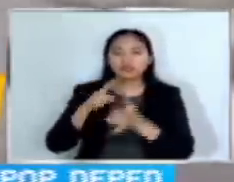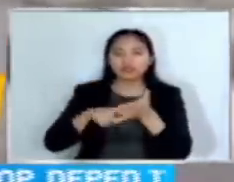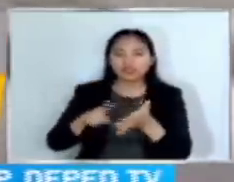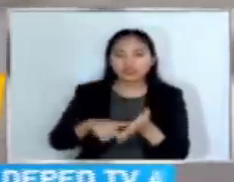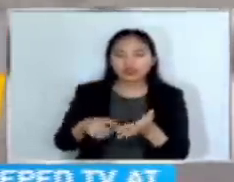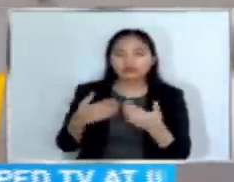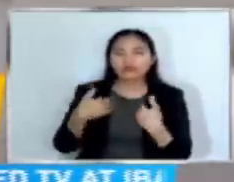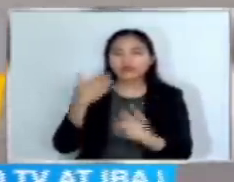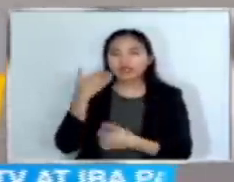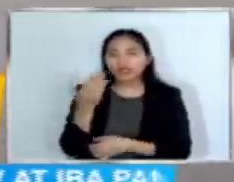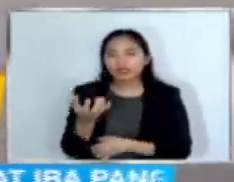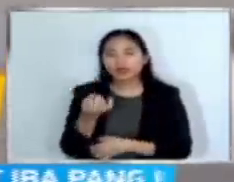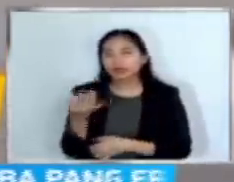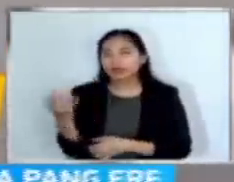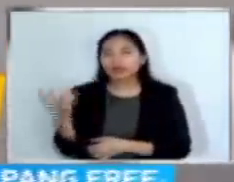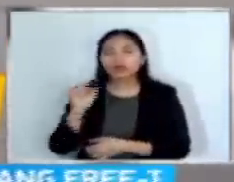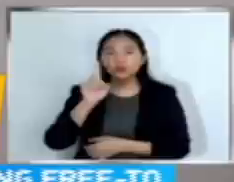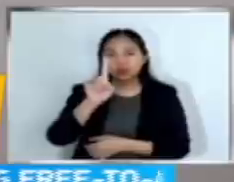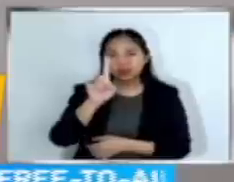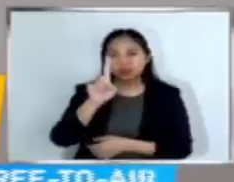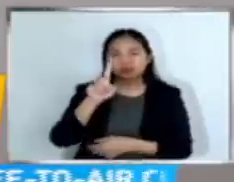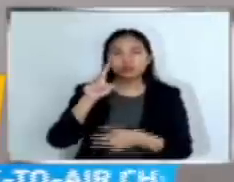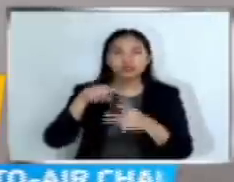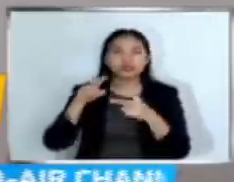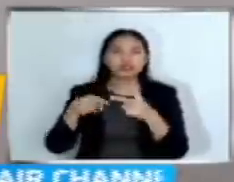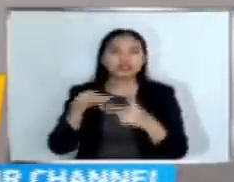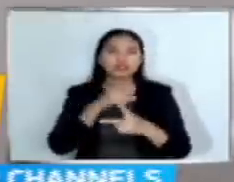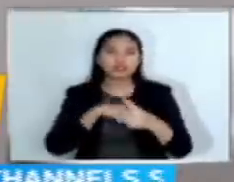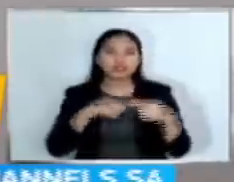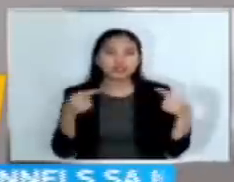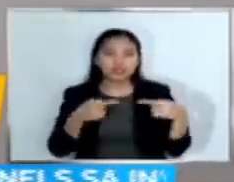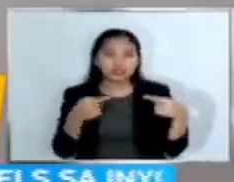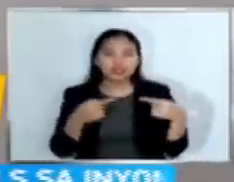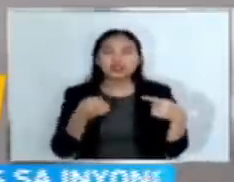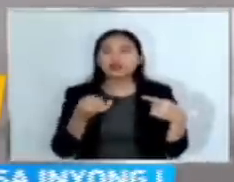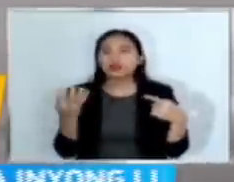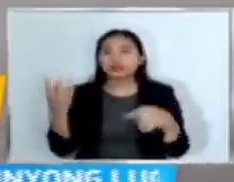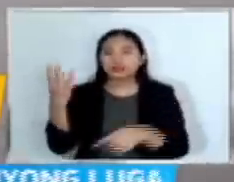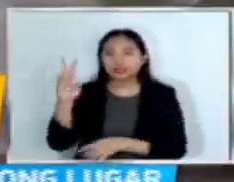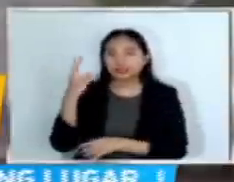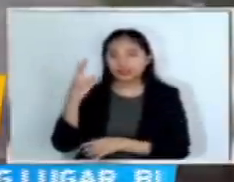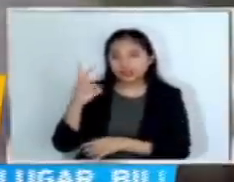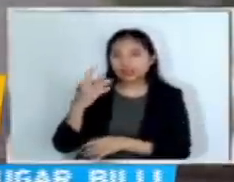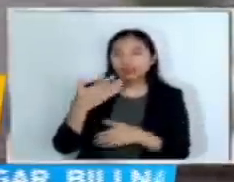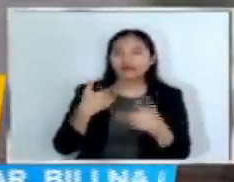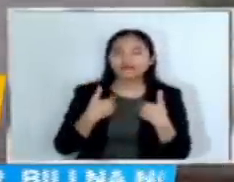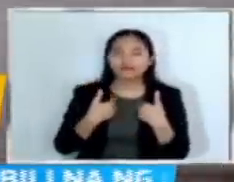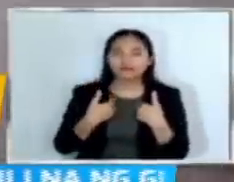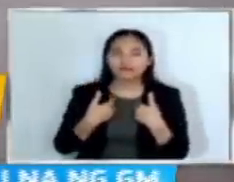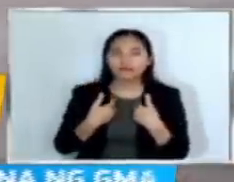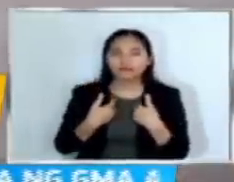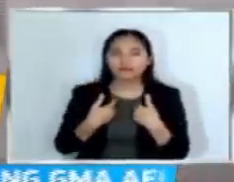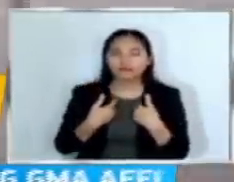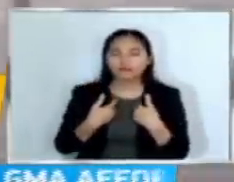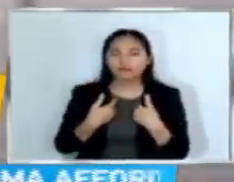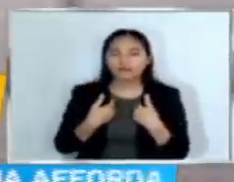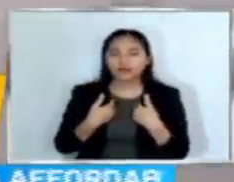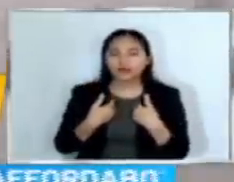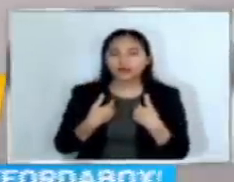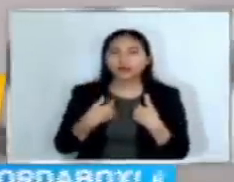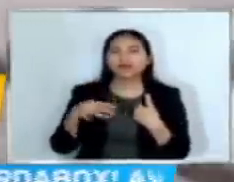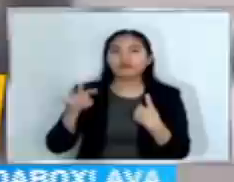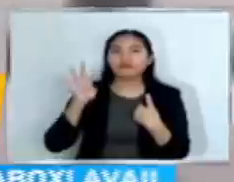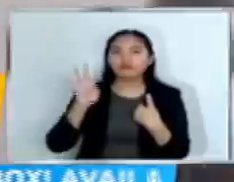isa. Ang injured po natin confirmed is 16 at we have confirmed 4 missing